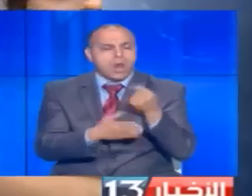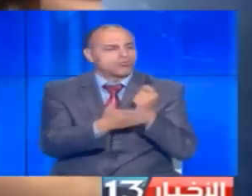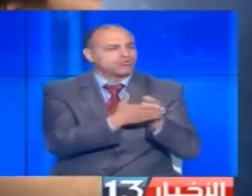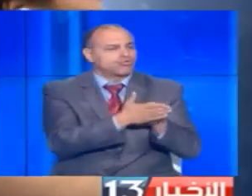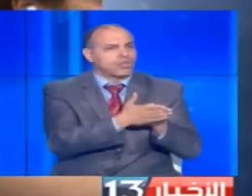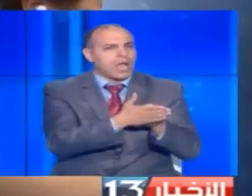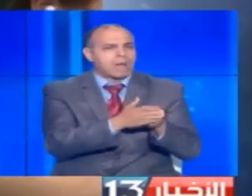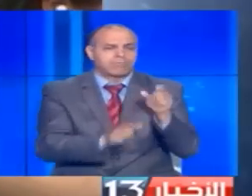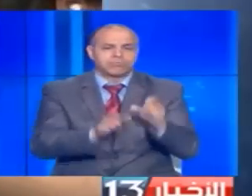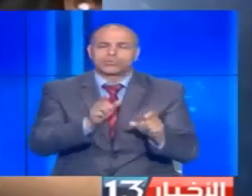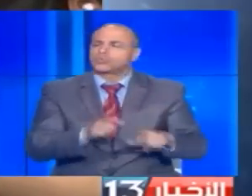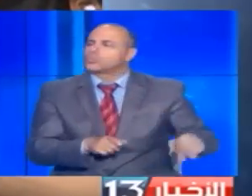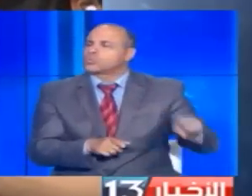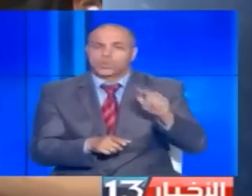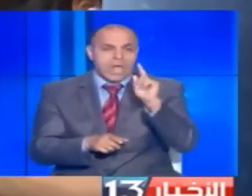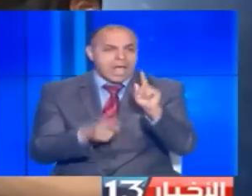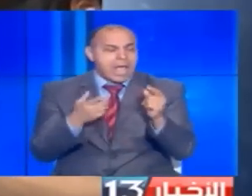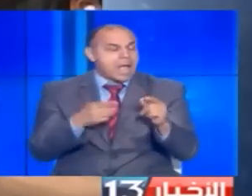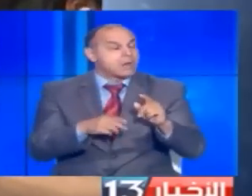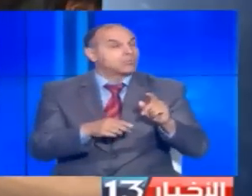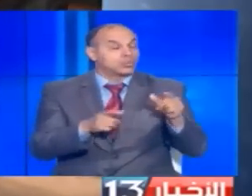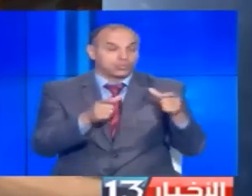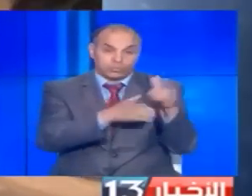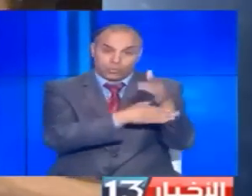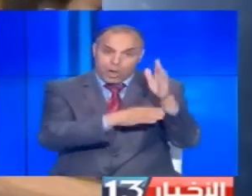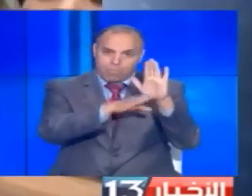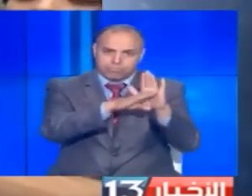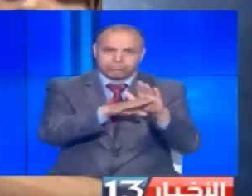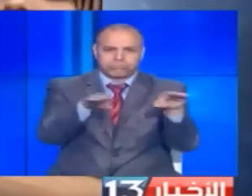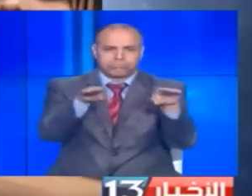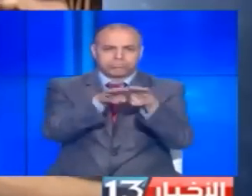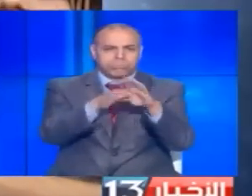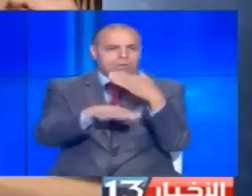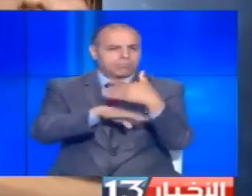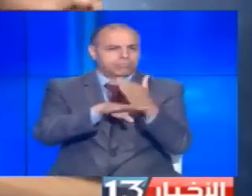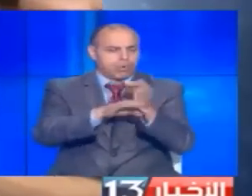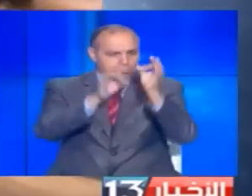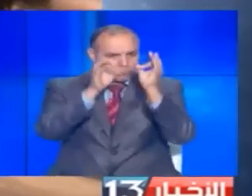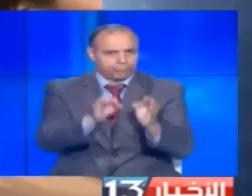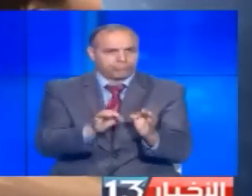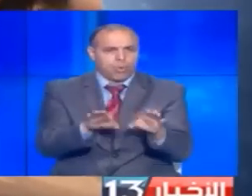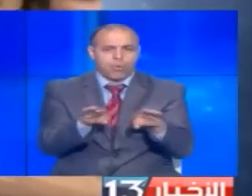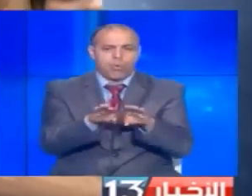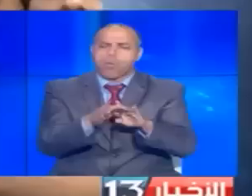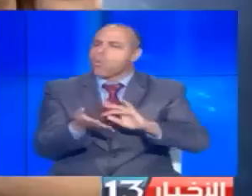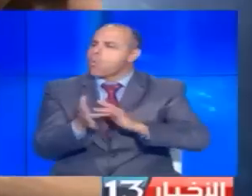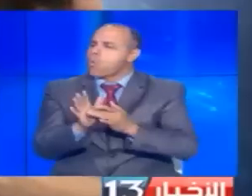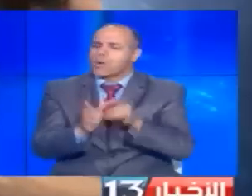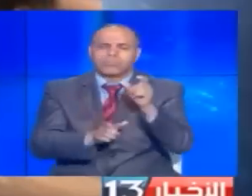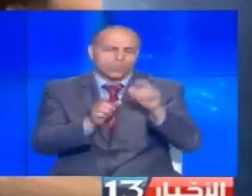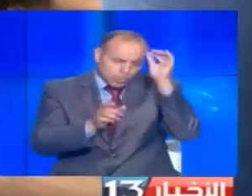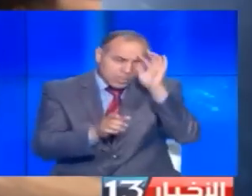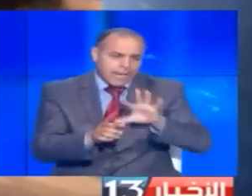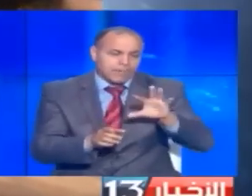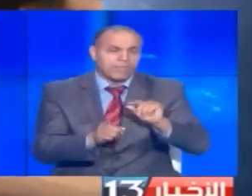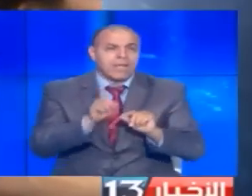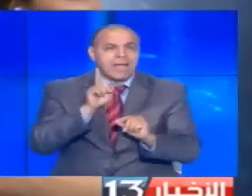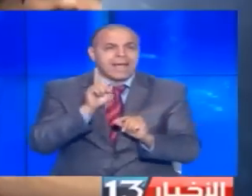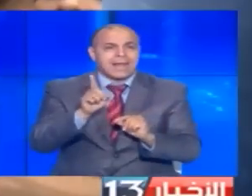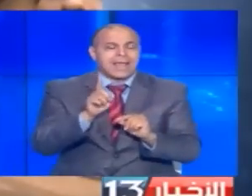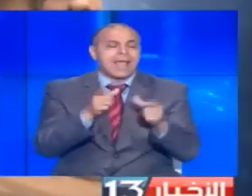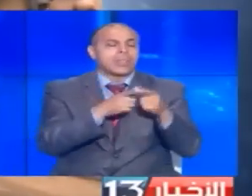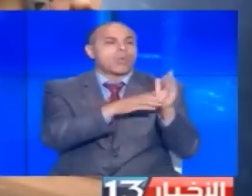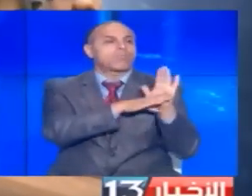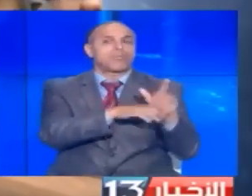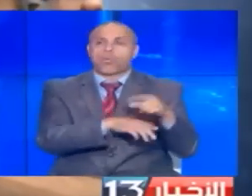الشرائية نتاع أبناء شعبها، هيبة الدولة أن تكون عادلة ومنصفة بين مختلف مكونات أبناء شعبها، ليس هيبة